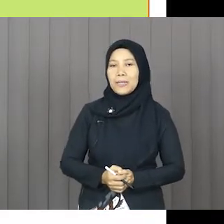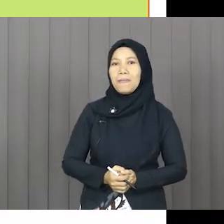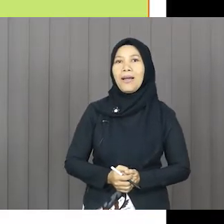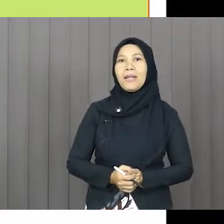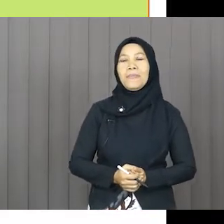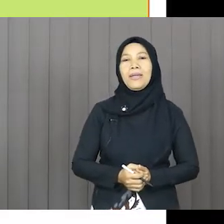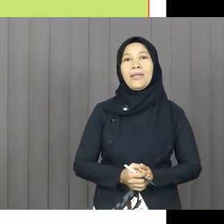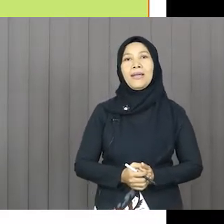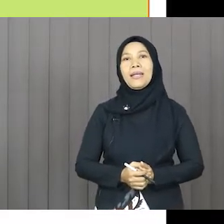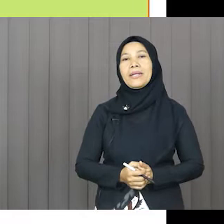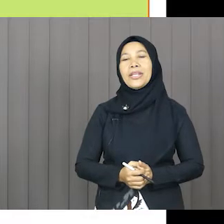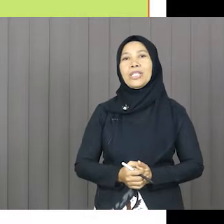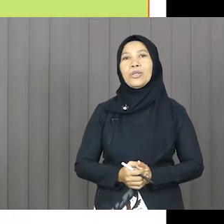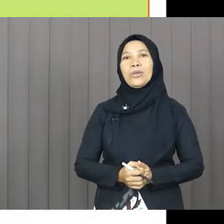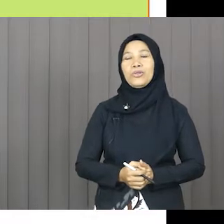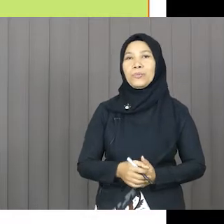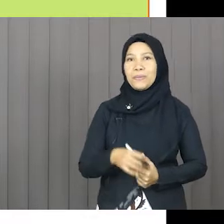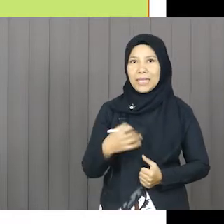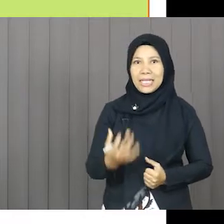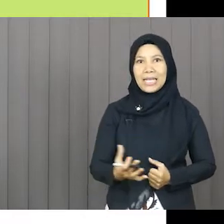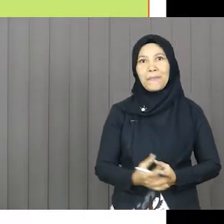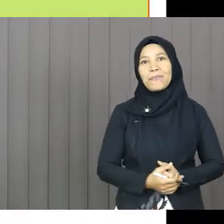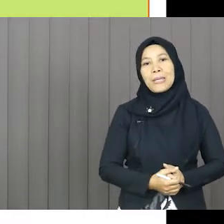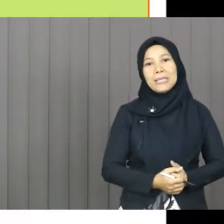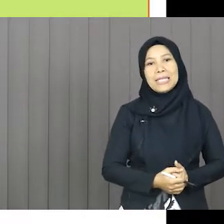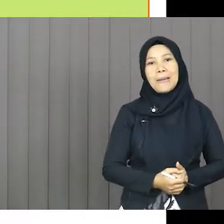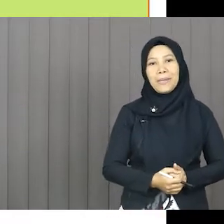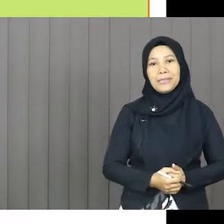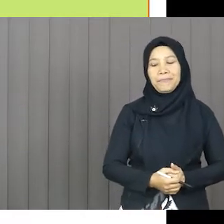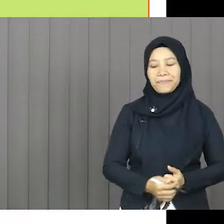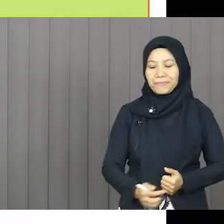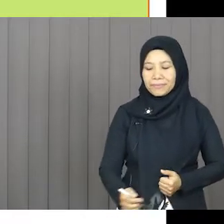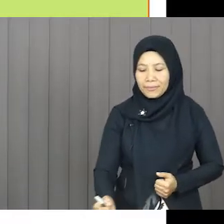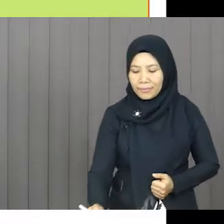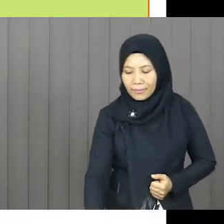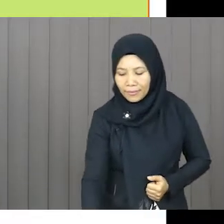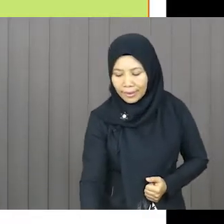menjadi pertimbangan bagi negara kreditor untuk memberikan pinjaman.